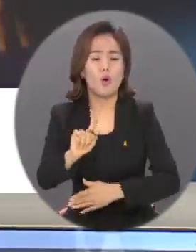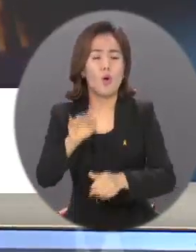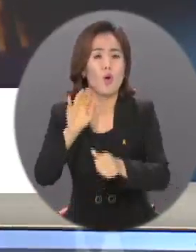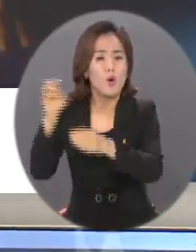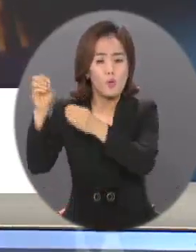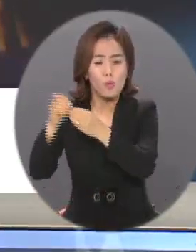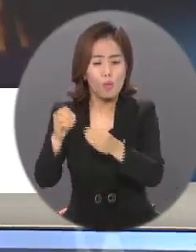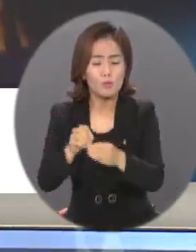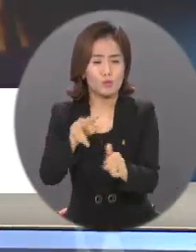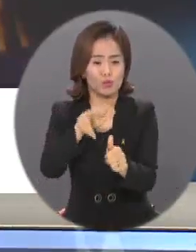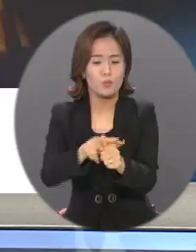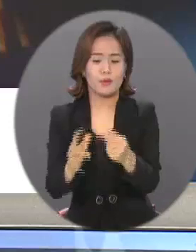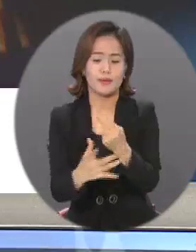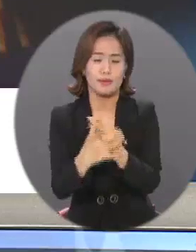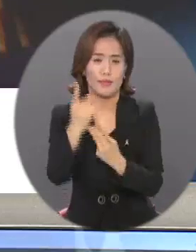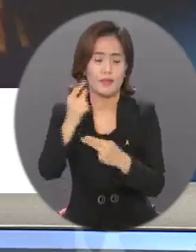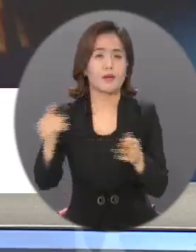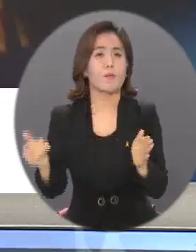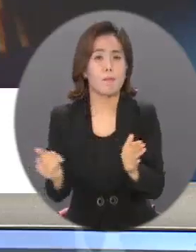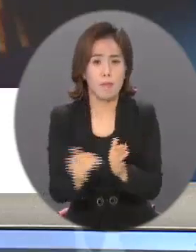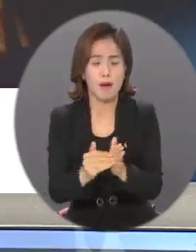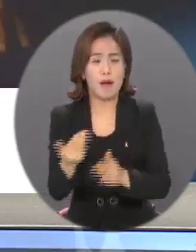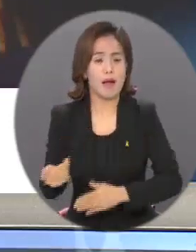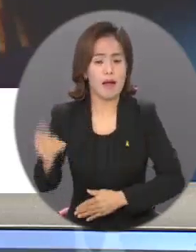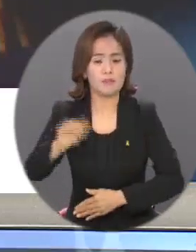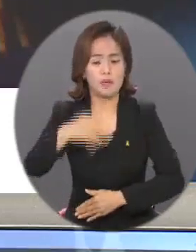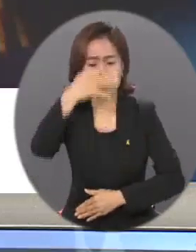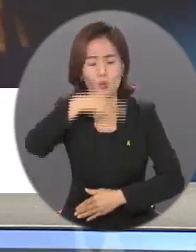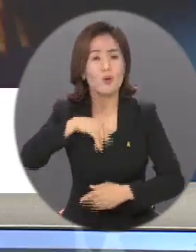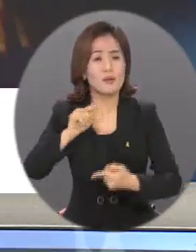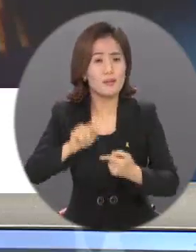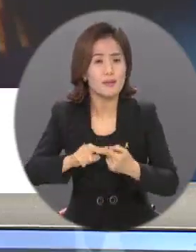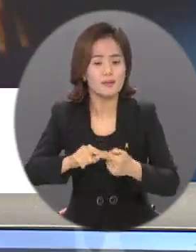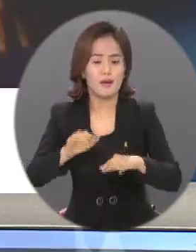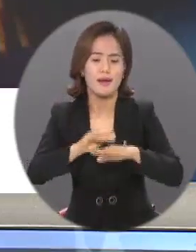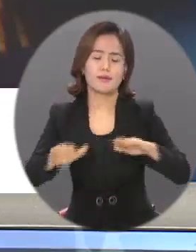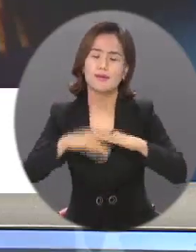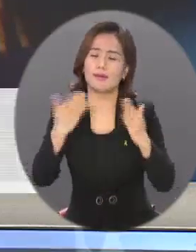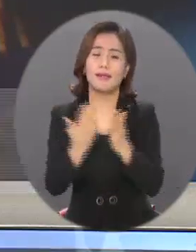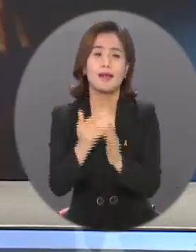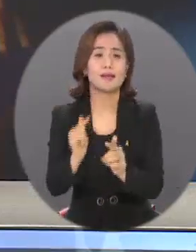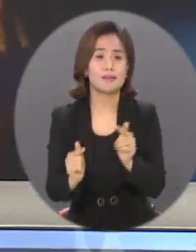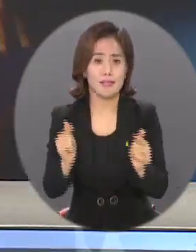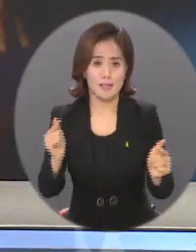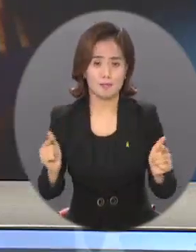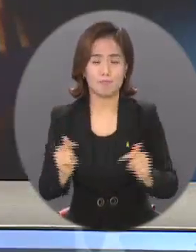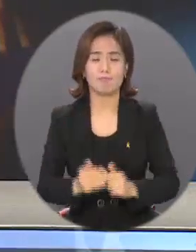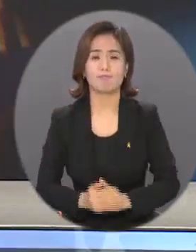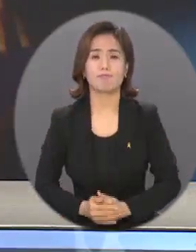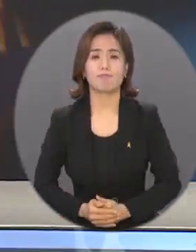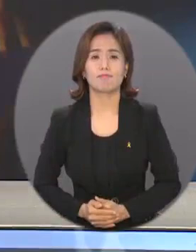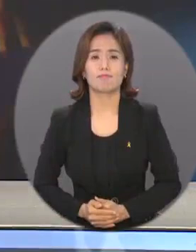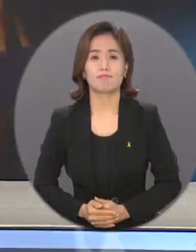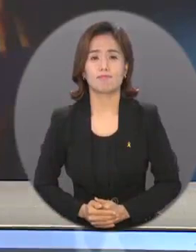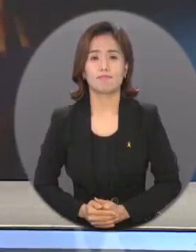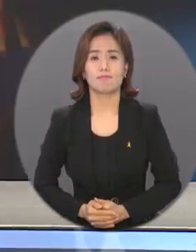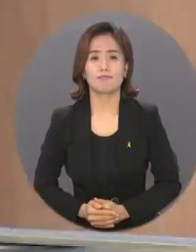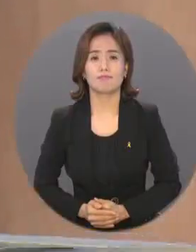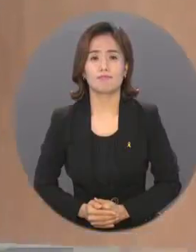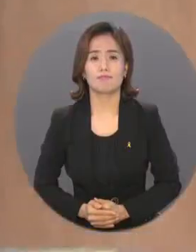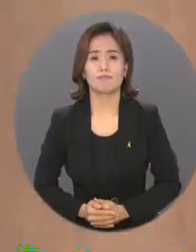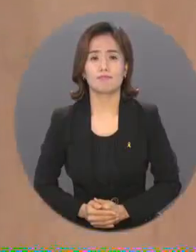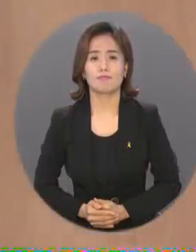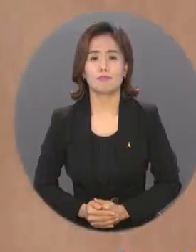후보의 단일화가 이루어졌습니다. 하지만 그 효과에 대해선 해석이 엇갈리고 있습니다. 한신구 기자의 보도입니다.